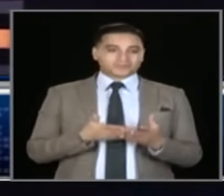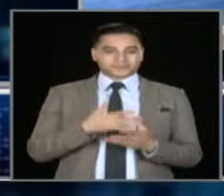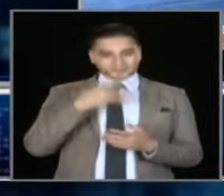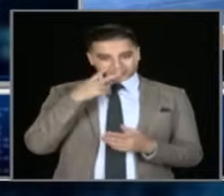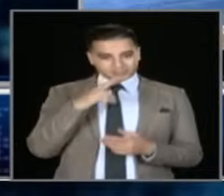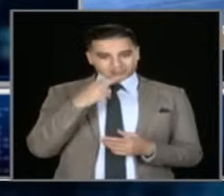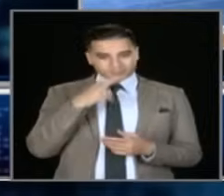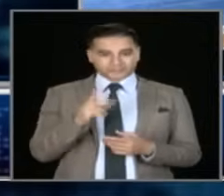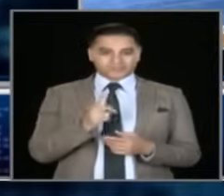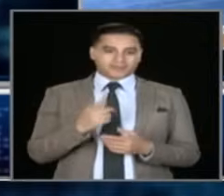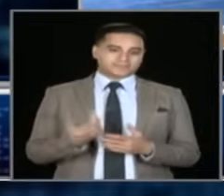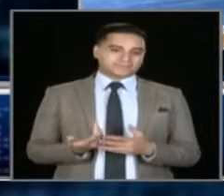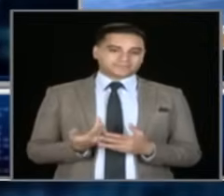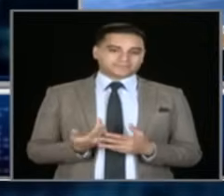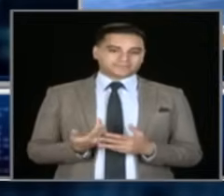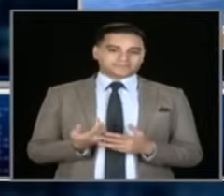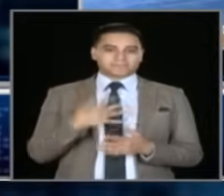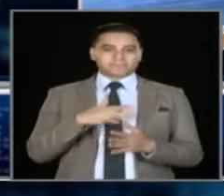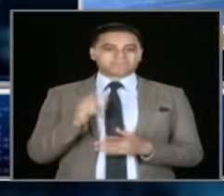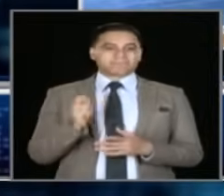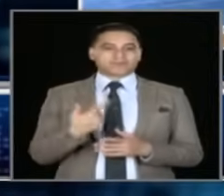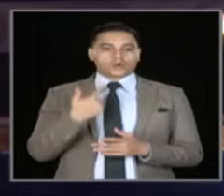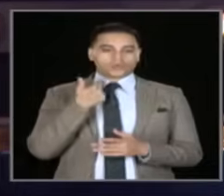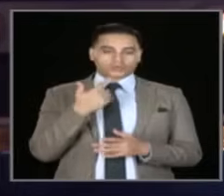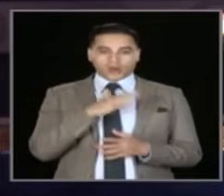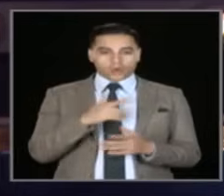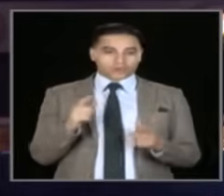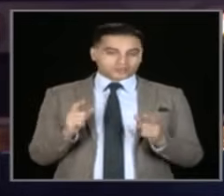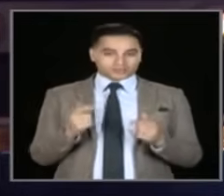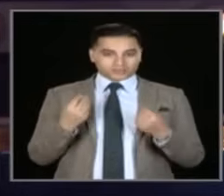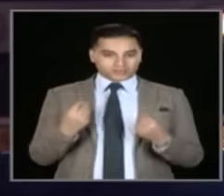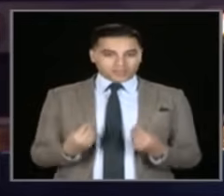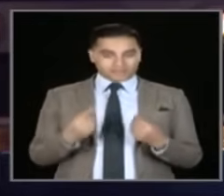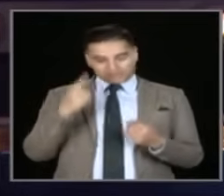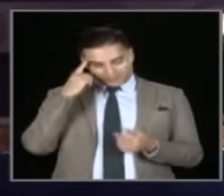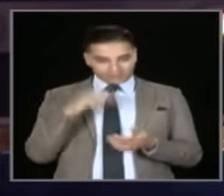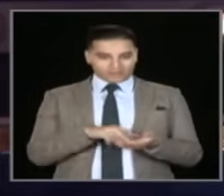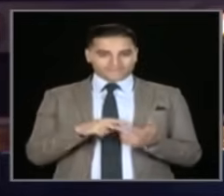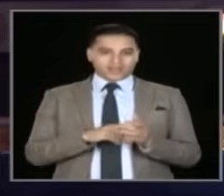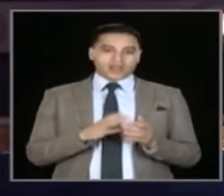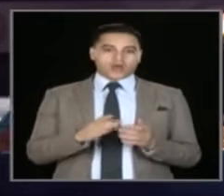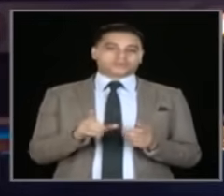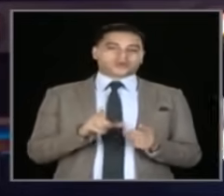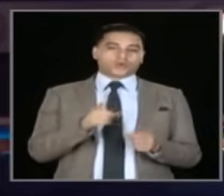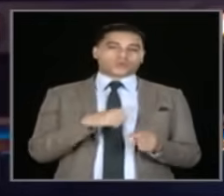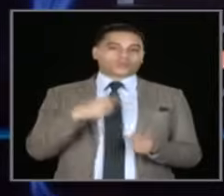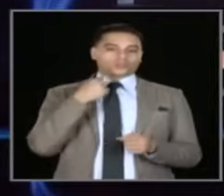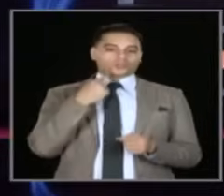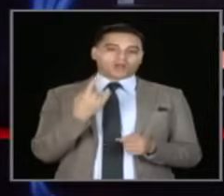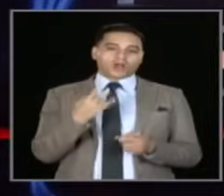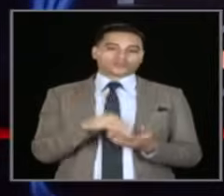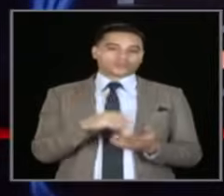العالم للمنتخبات. بص أنتوا مستعجلين، لو صبرتوا هتجاوبوا صح. خسارة، يعني 10 نقط